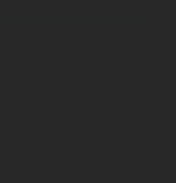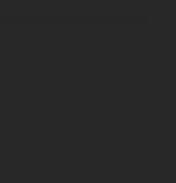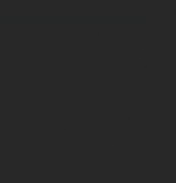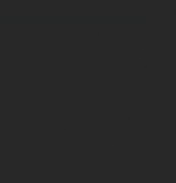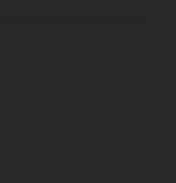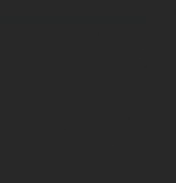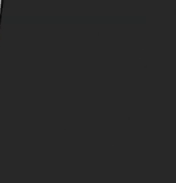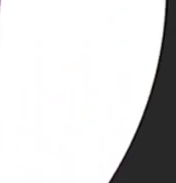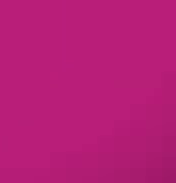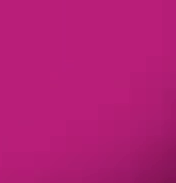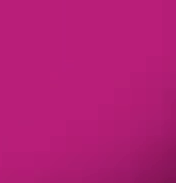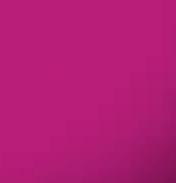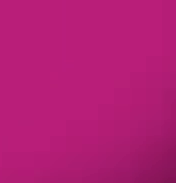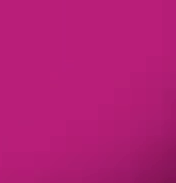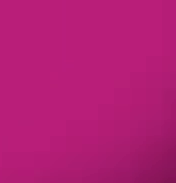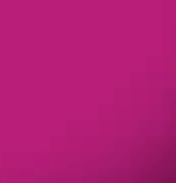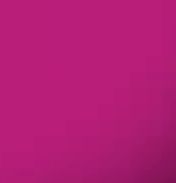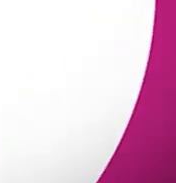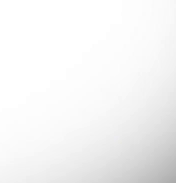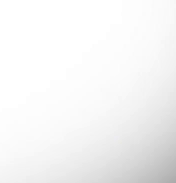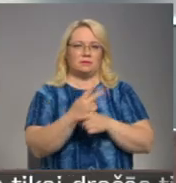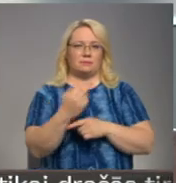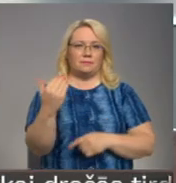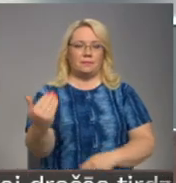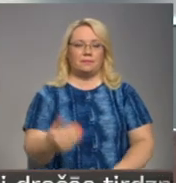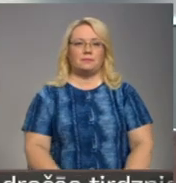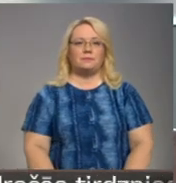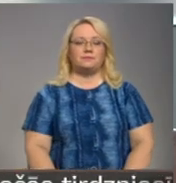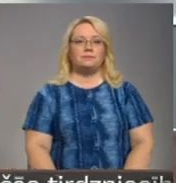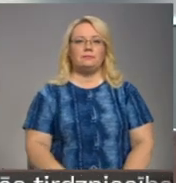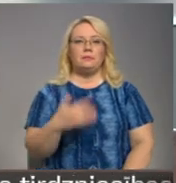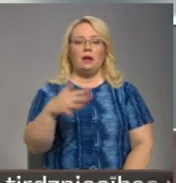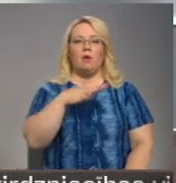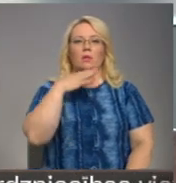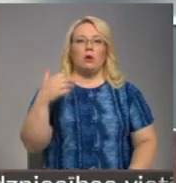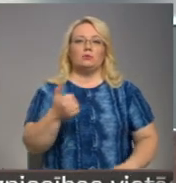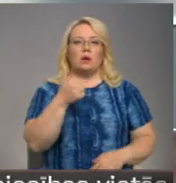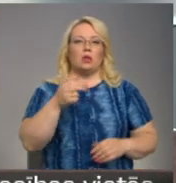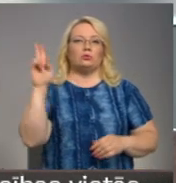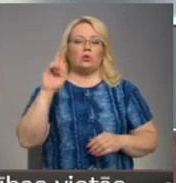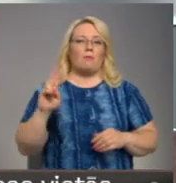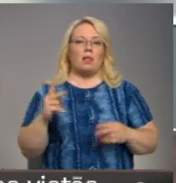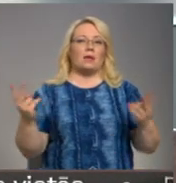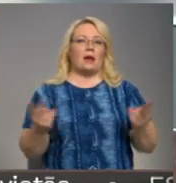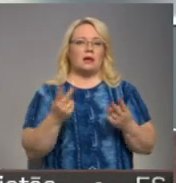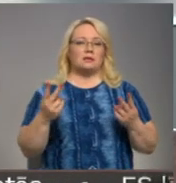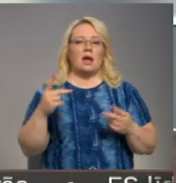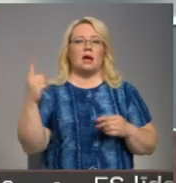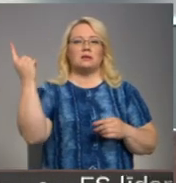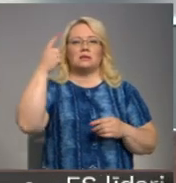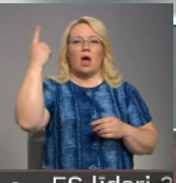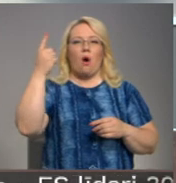Re, viss ēters ir te! Jau vairākus gadus Jūrmalā ir tradīcija salgriežu